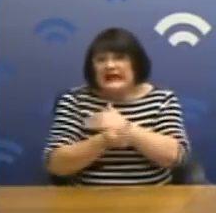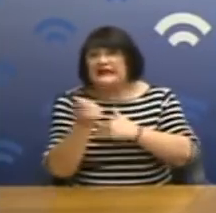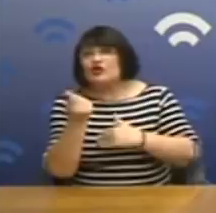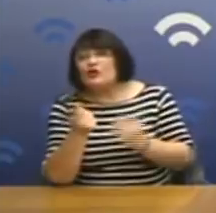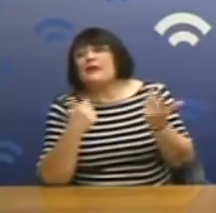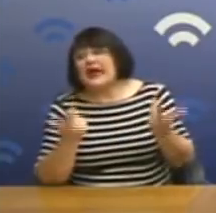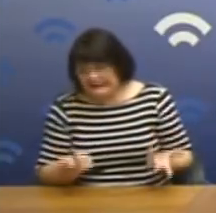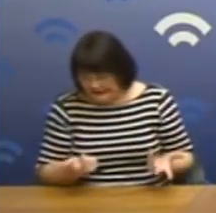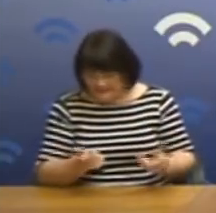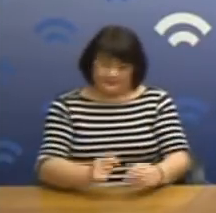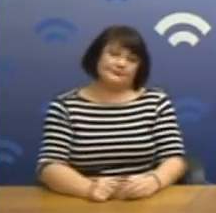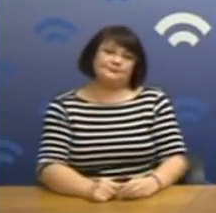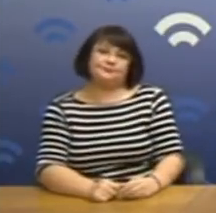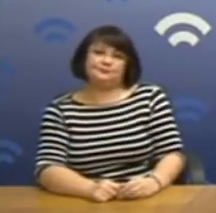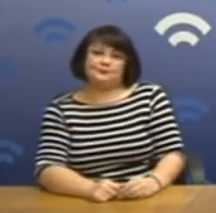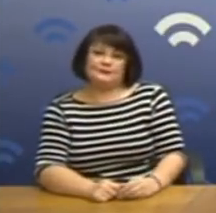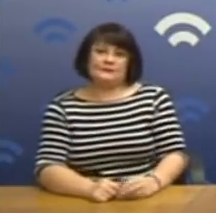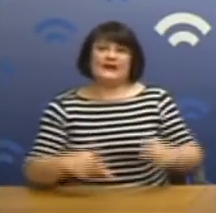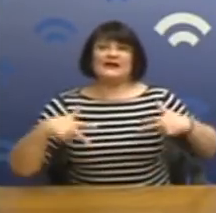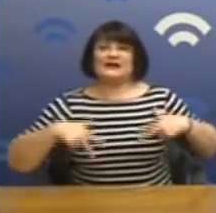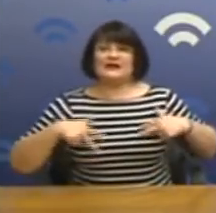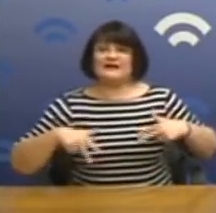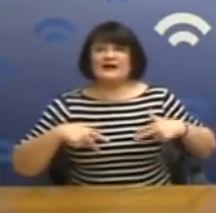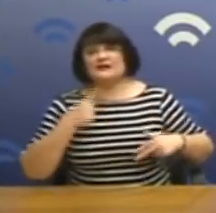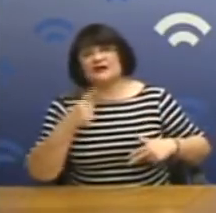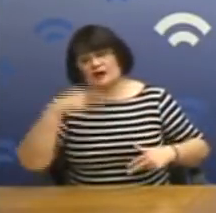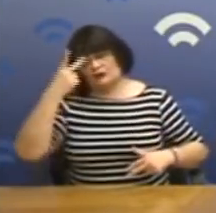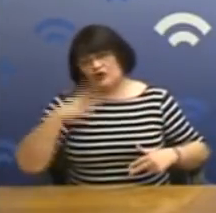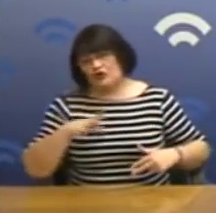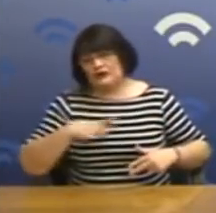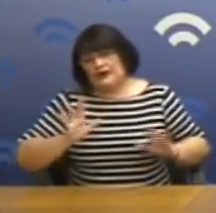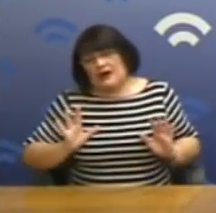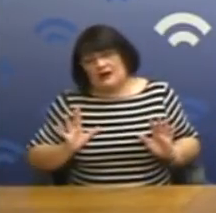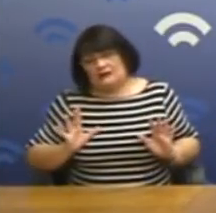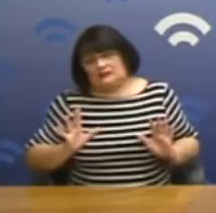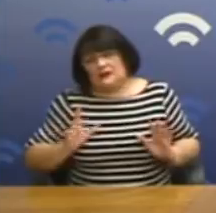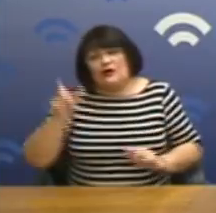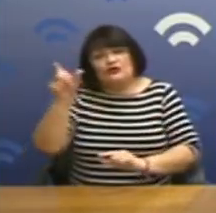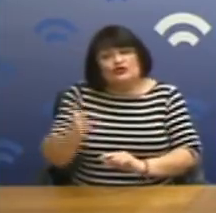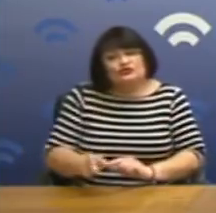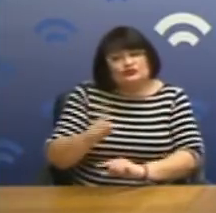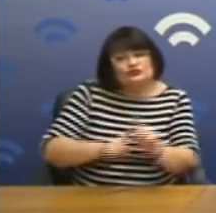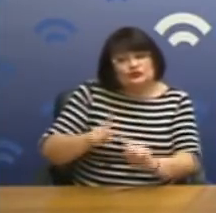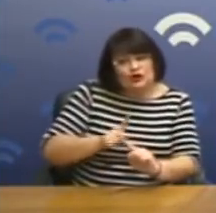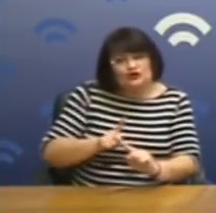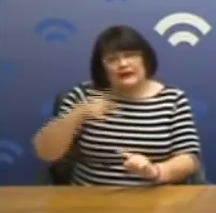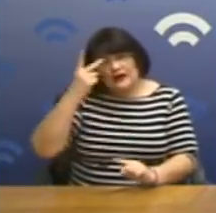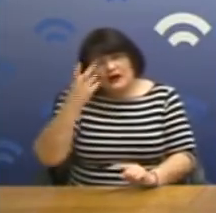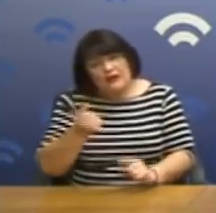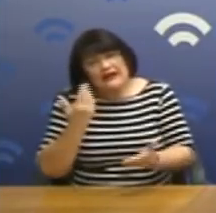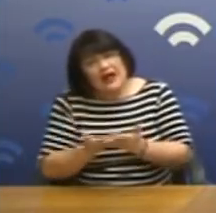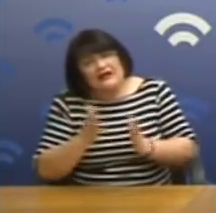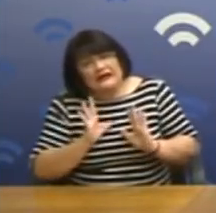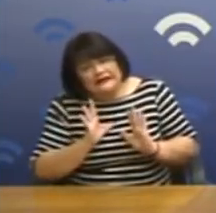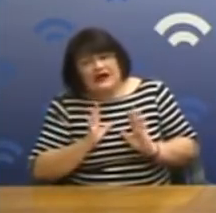οι ελληνικές κυβερνήσεις το φιλοτεχνούν κατά το δοκούν και με βάση τα ευρύτερα γεωπολιτικά συμφέροντα και